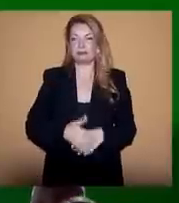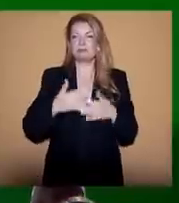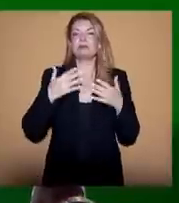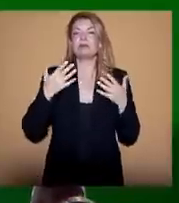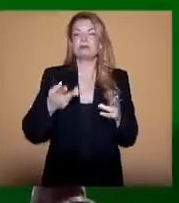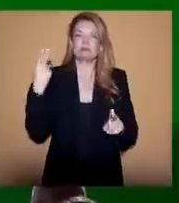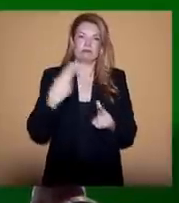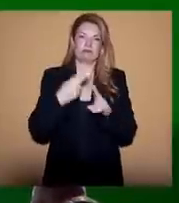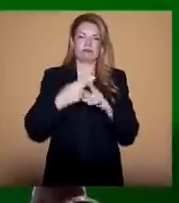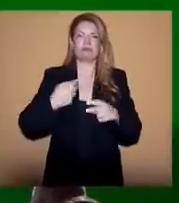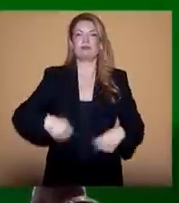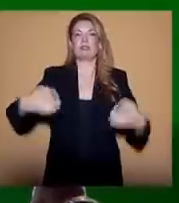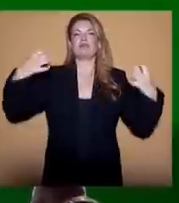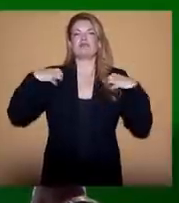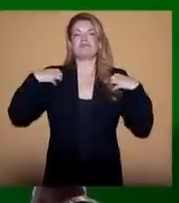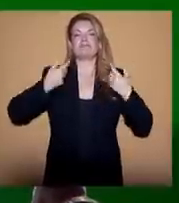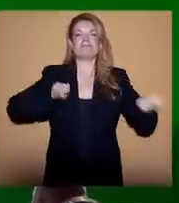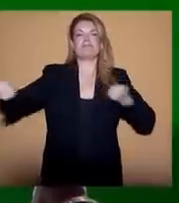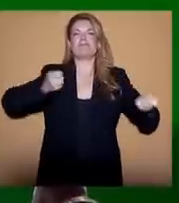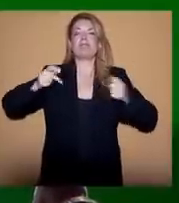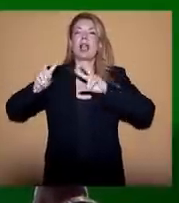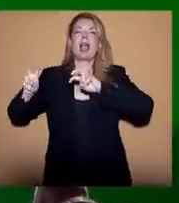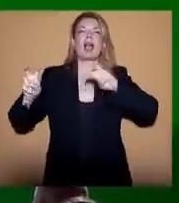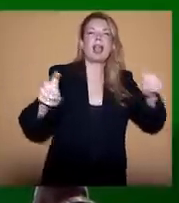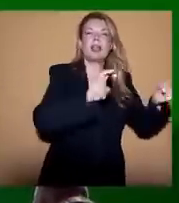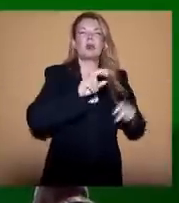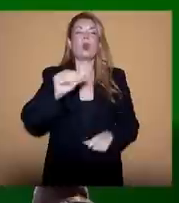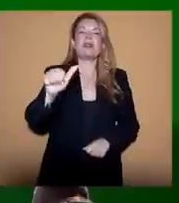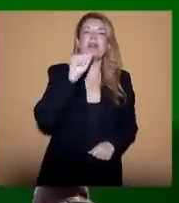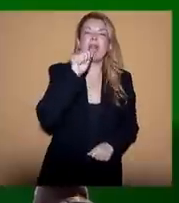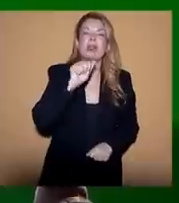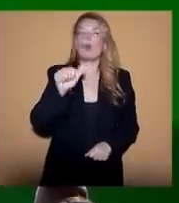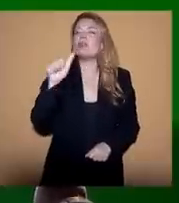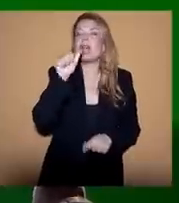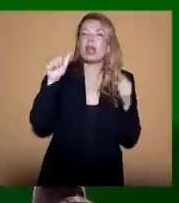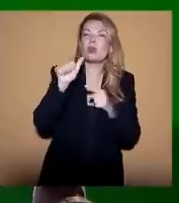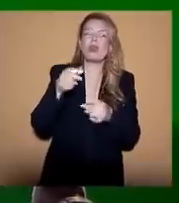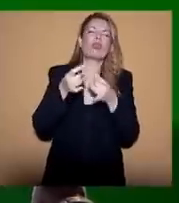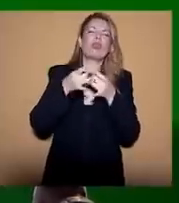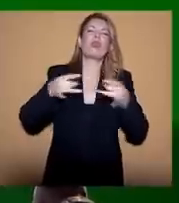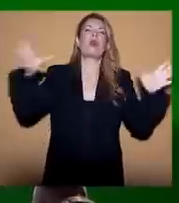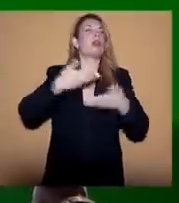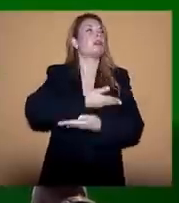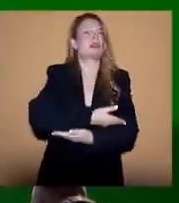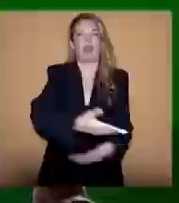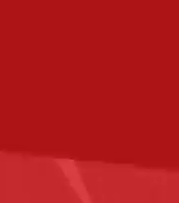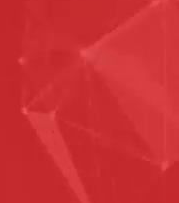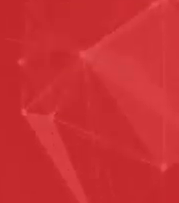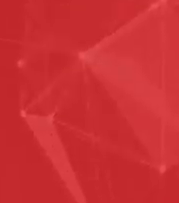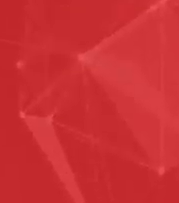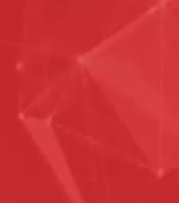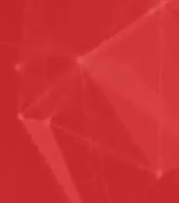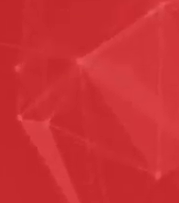δημόσιο έλεγχο στην ενέργεια, το νερό, που είναι δημόσια αγαθά και δεν μπορούν να είναι